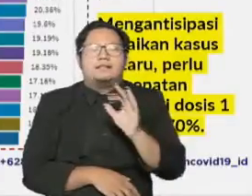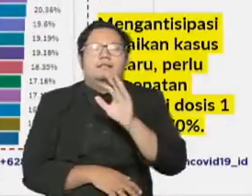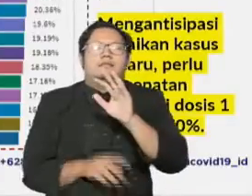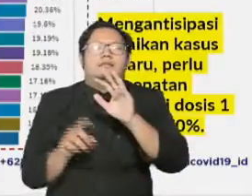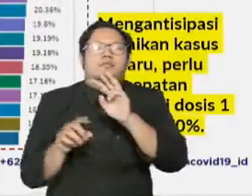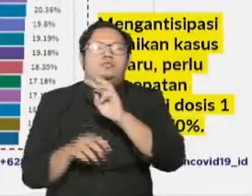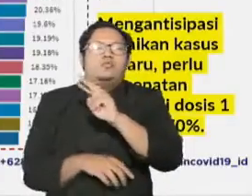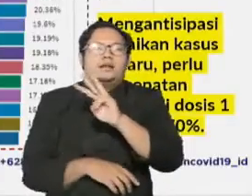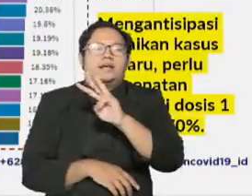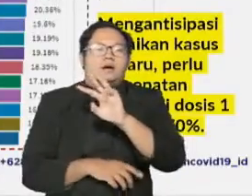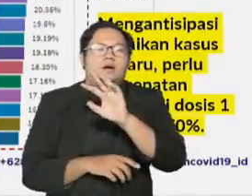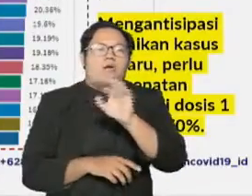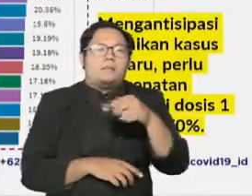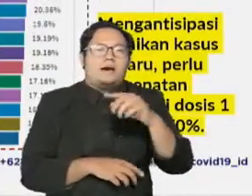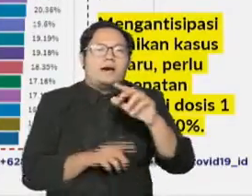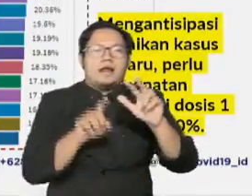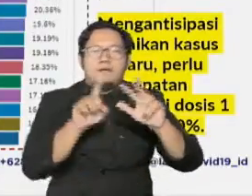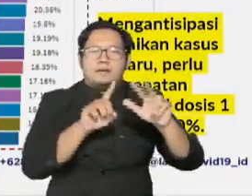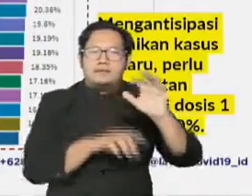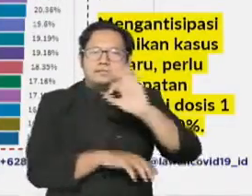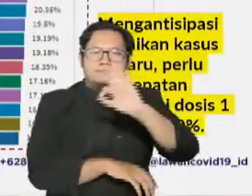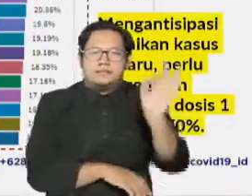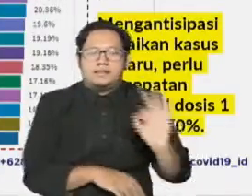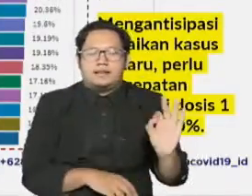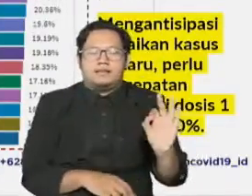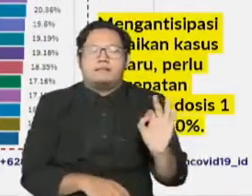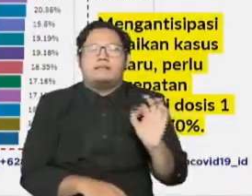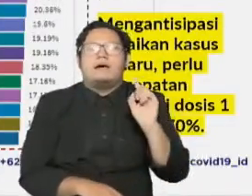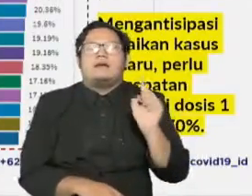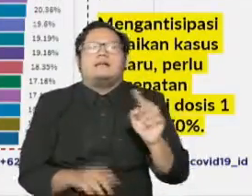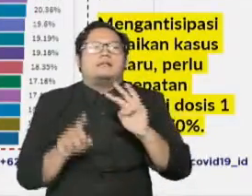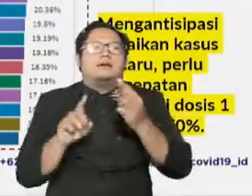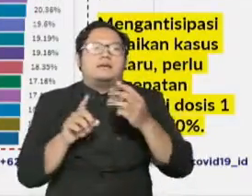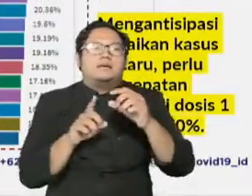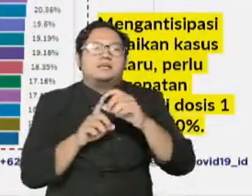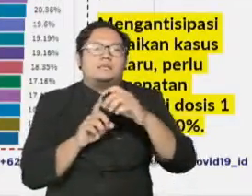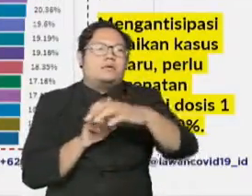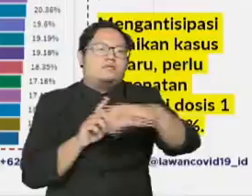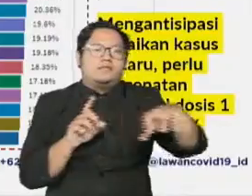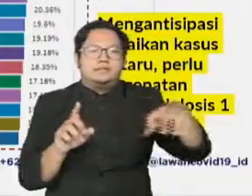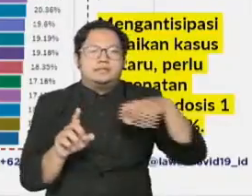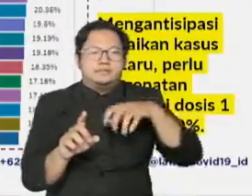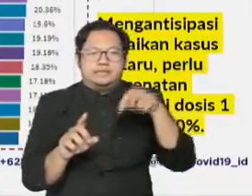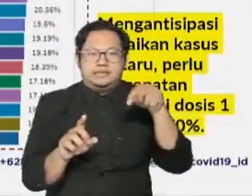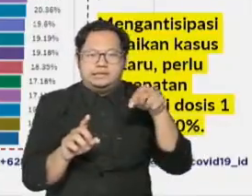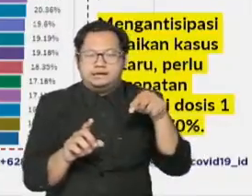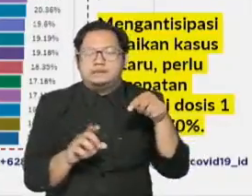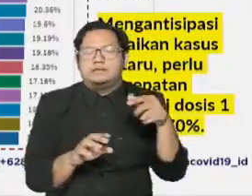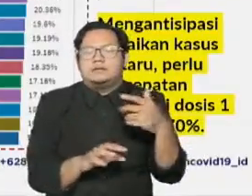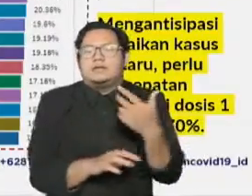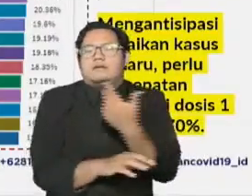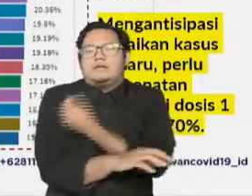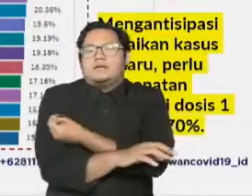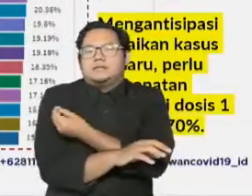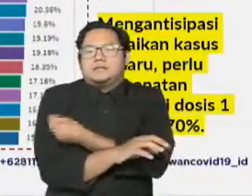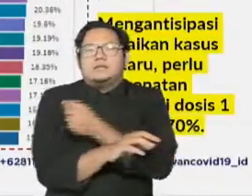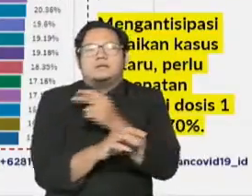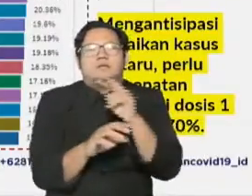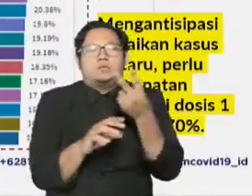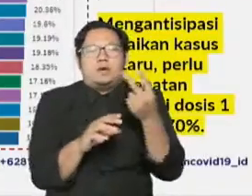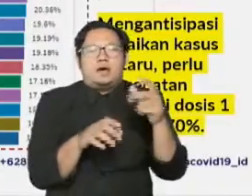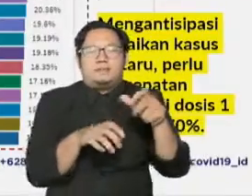persen terdapat 13 provinsi yang telah mencapai cakupan vaksinasi dosis kedua di atas 30%